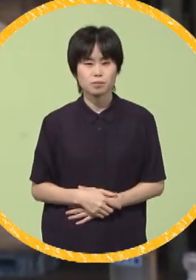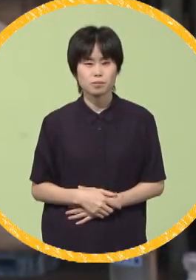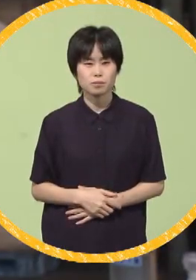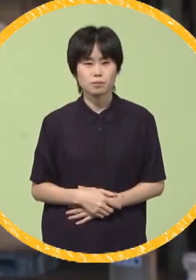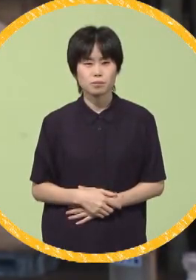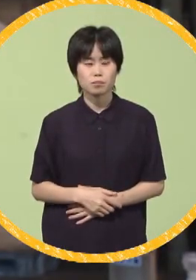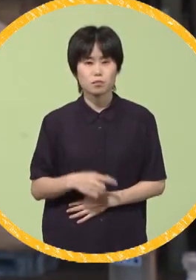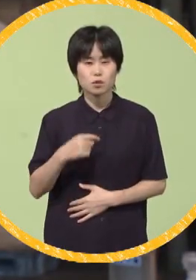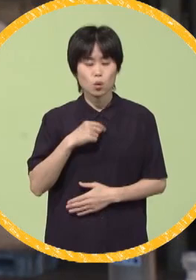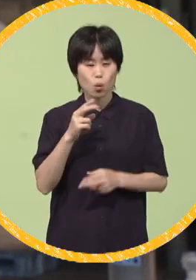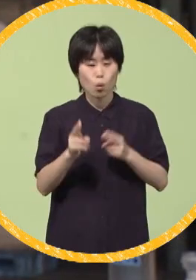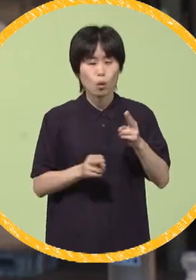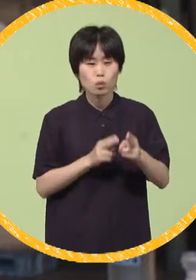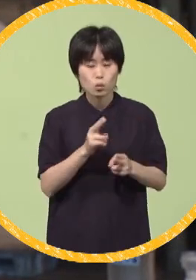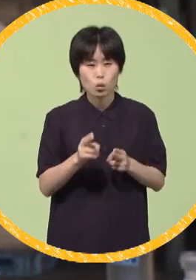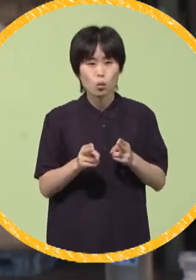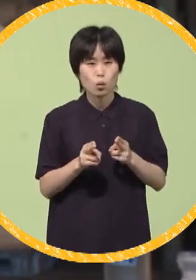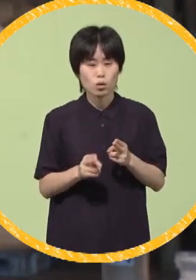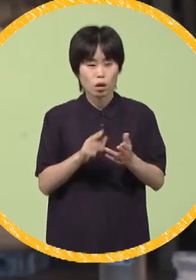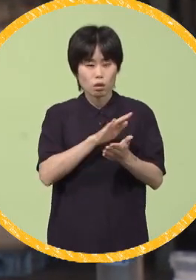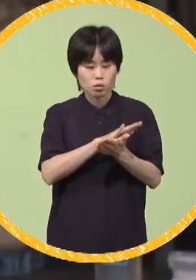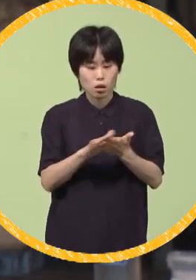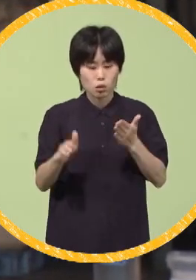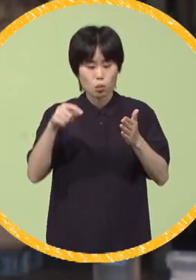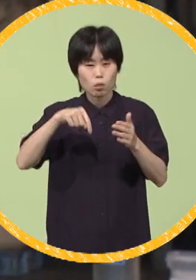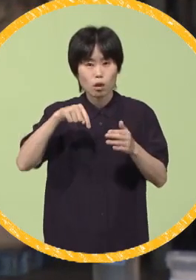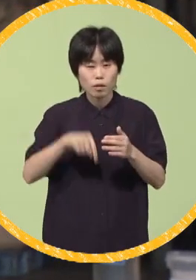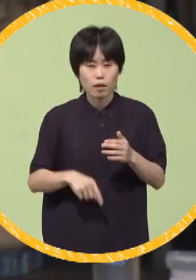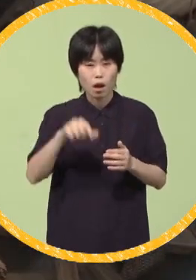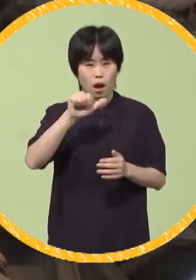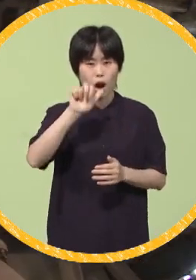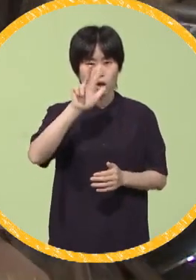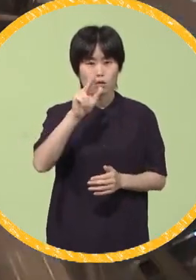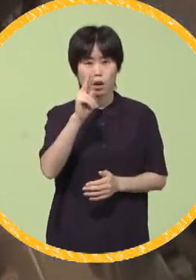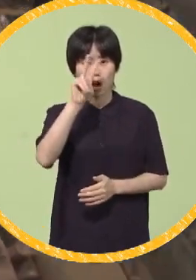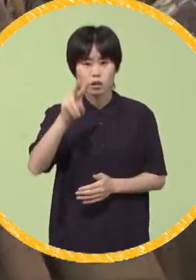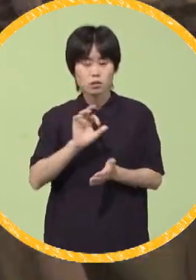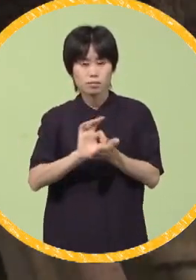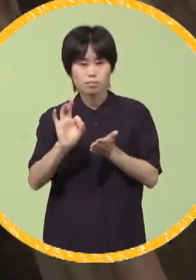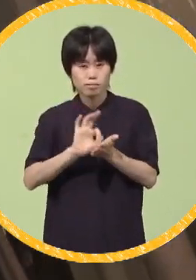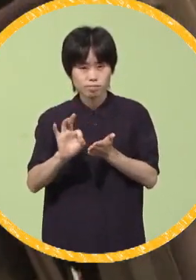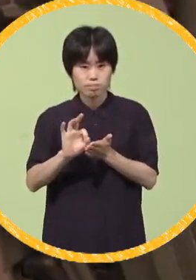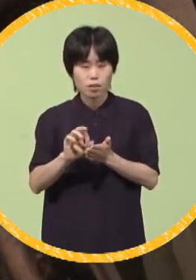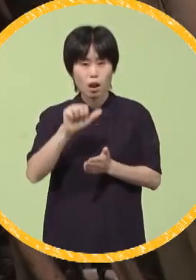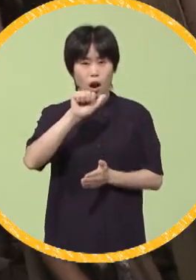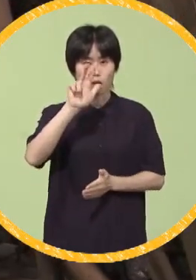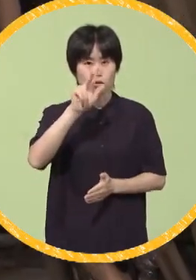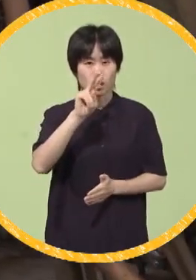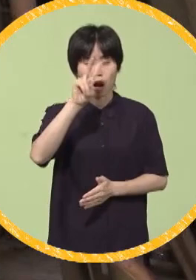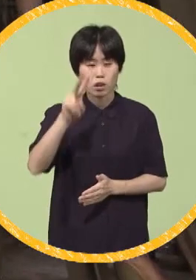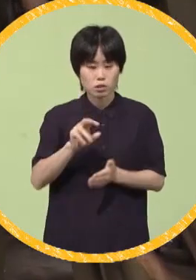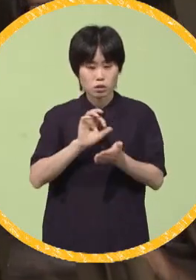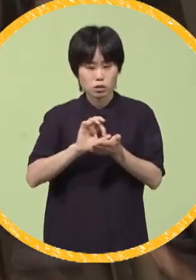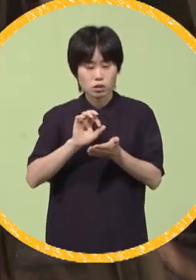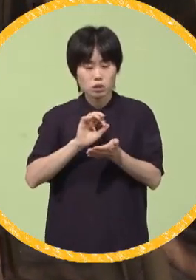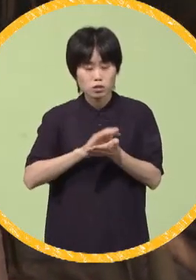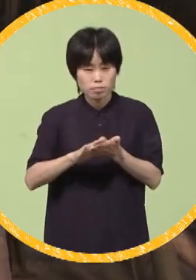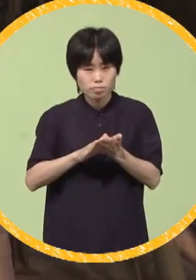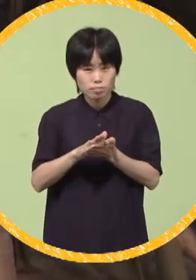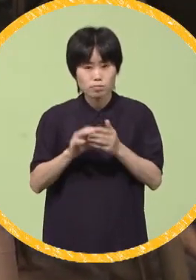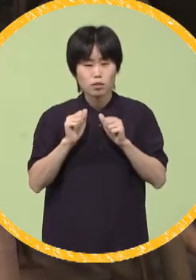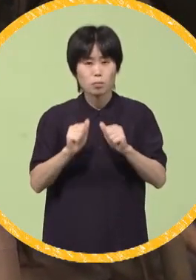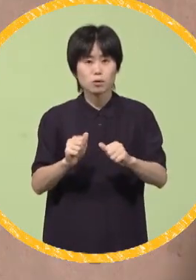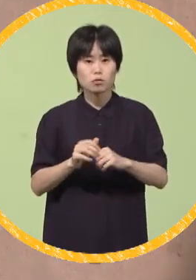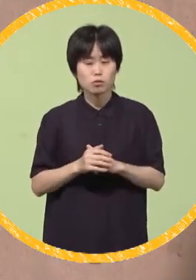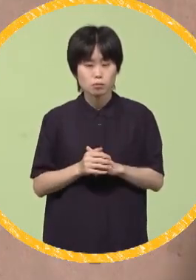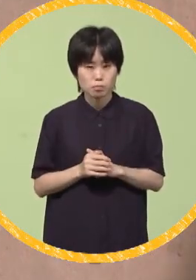当工場では、洗浄過程でアルカリを使いましてアルカリ洗浄を行っております。アルカリ洗浄を